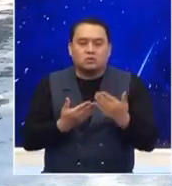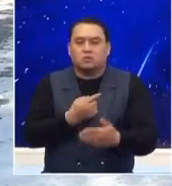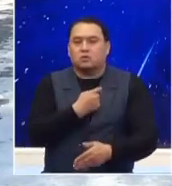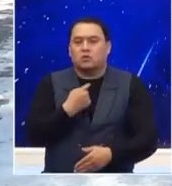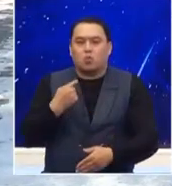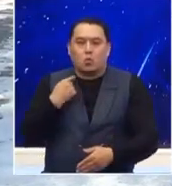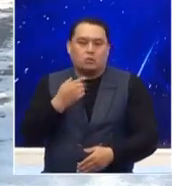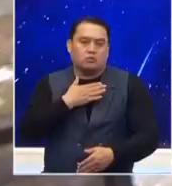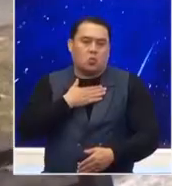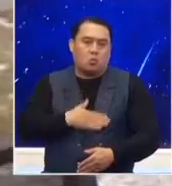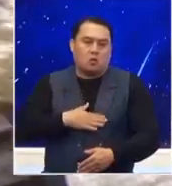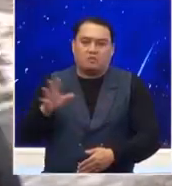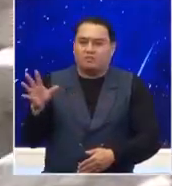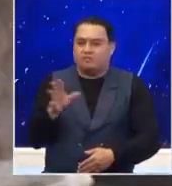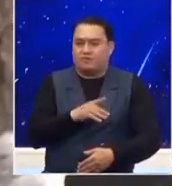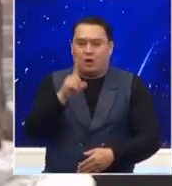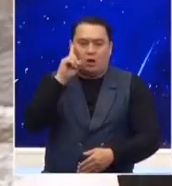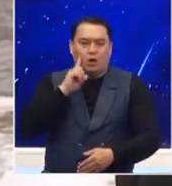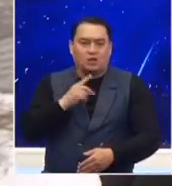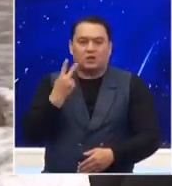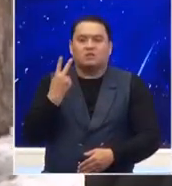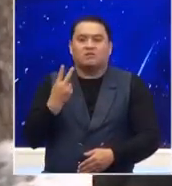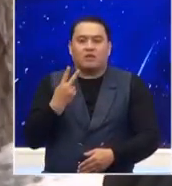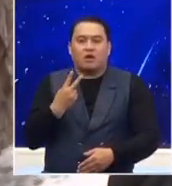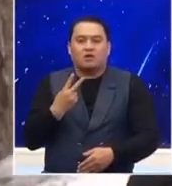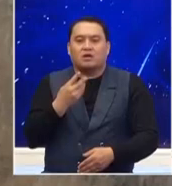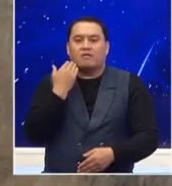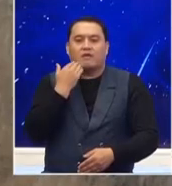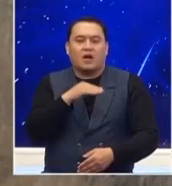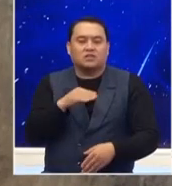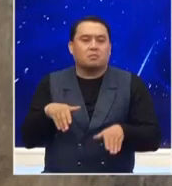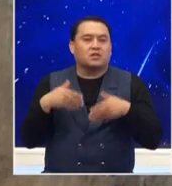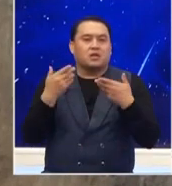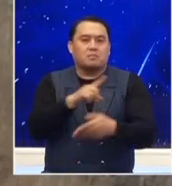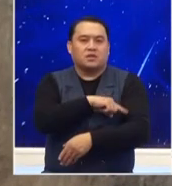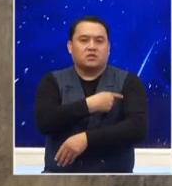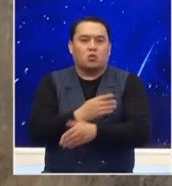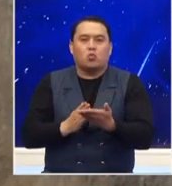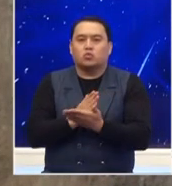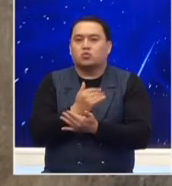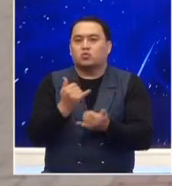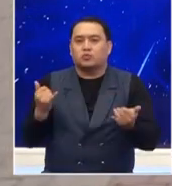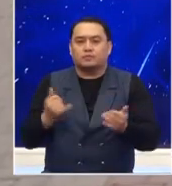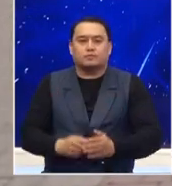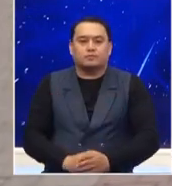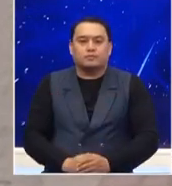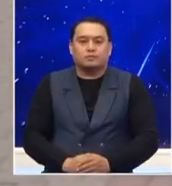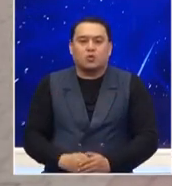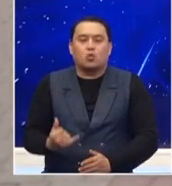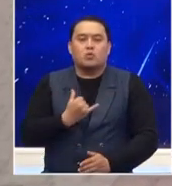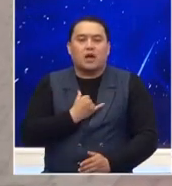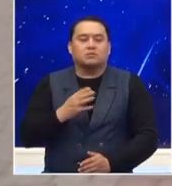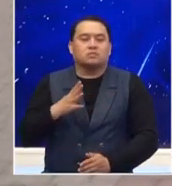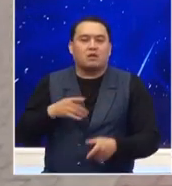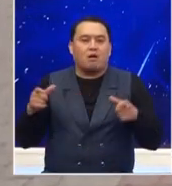областного центра устраивает по всем параметрам, а их всего два – доступность и качество предоставления медицинских услуг. Как раз коронавирус был,